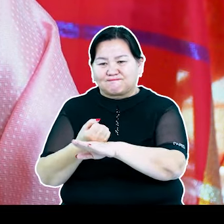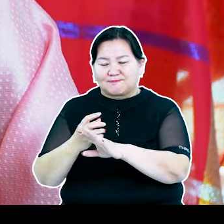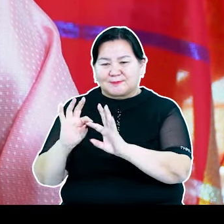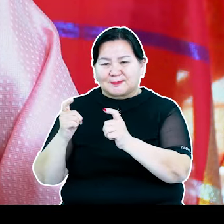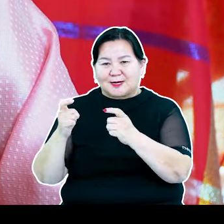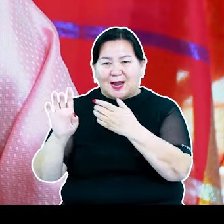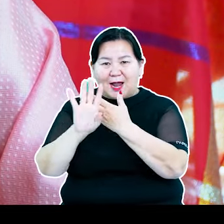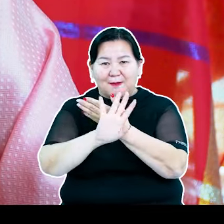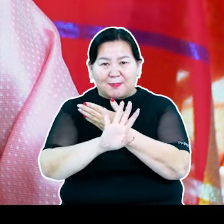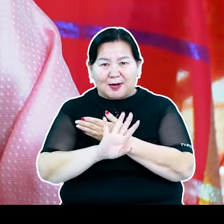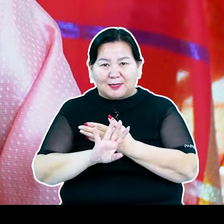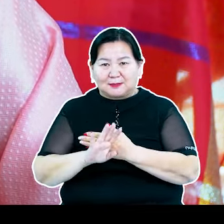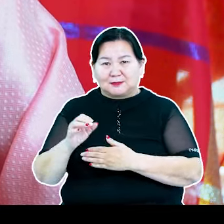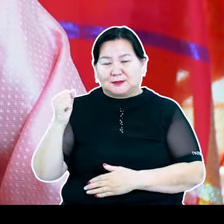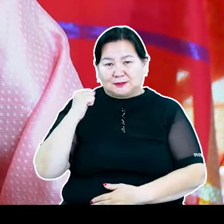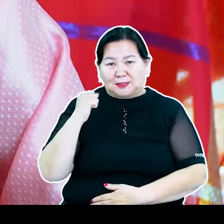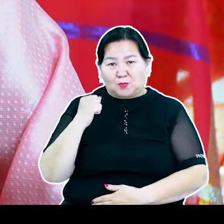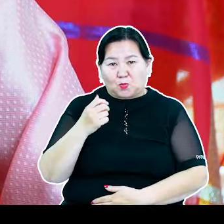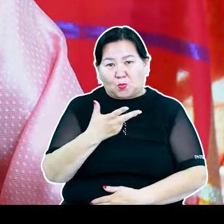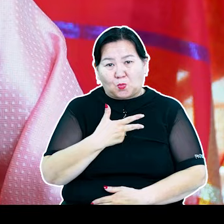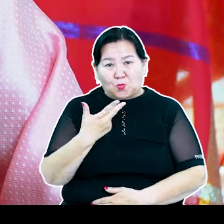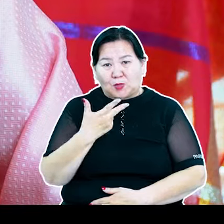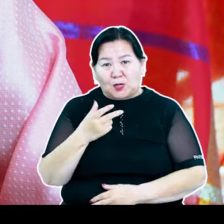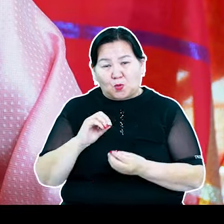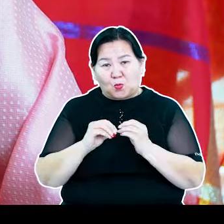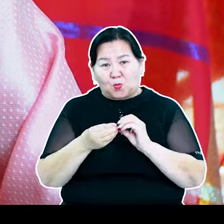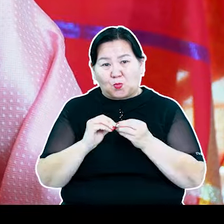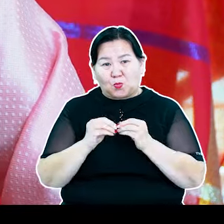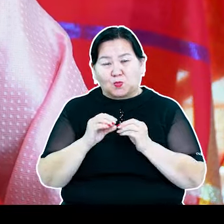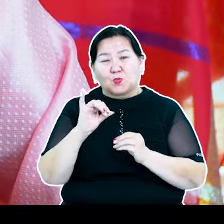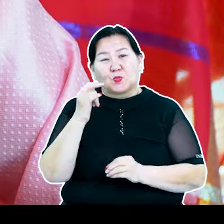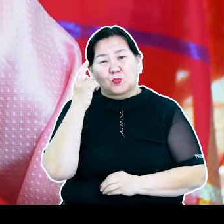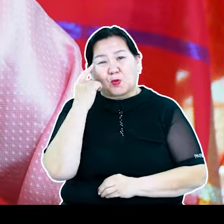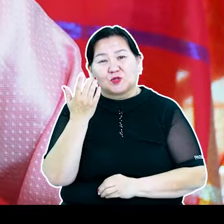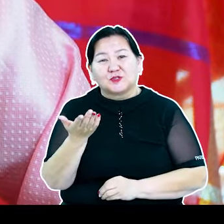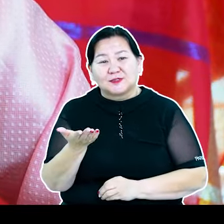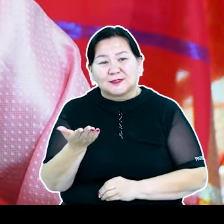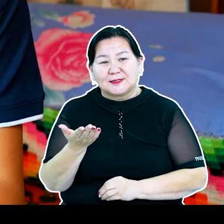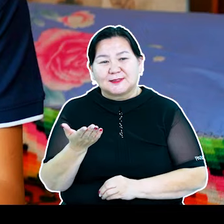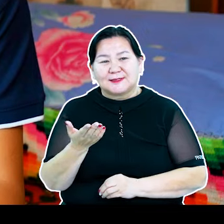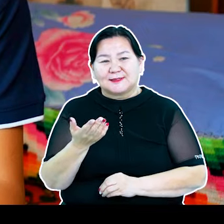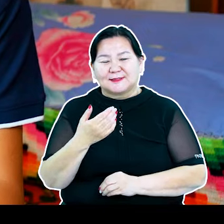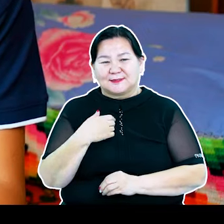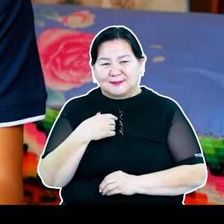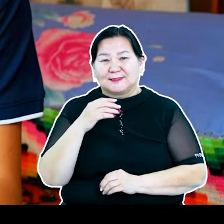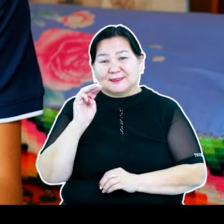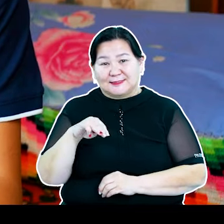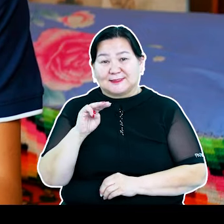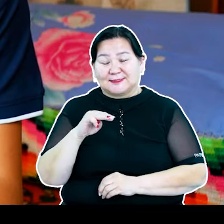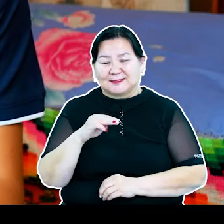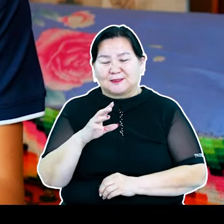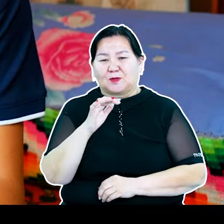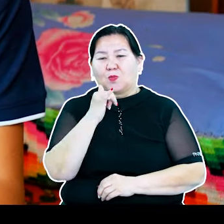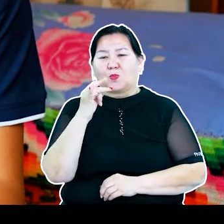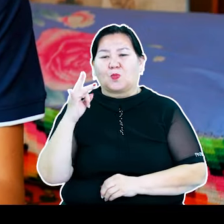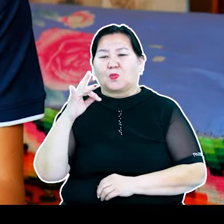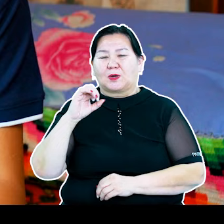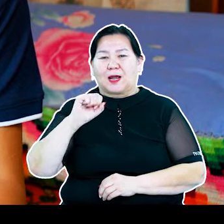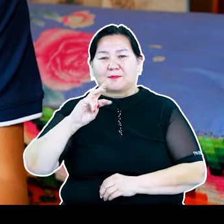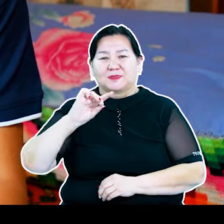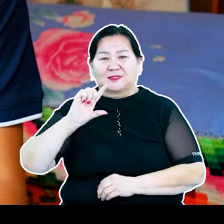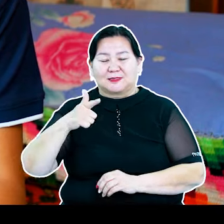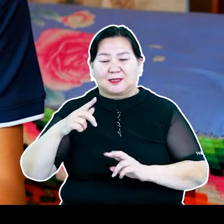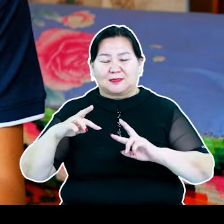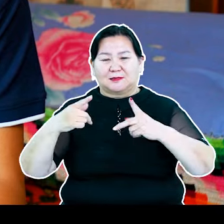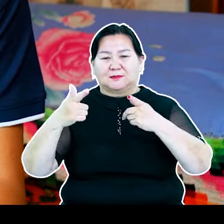сайжруулж хамгаалж чадах чинь билүү? Юу гэж бодож байна? Нэрэл тийм шүү. Уур амьсгалын